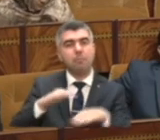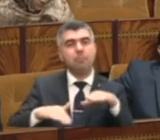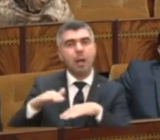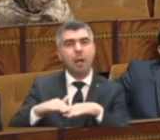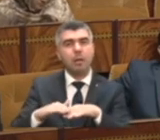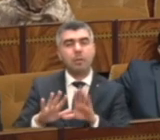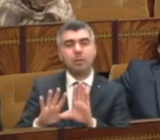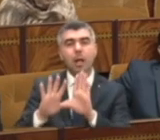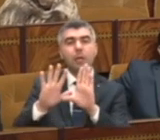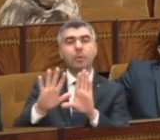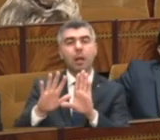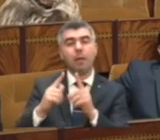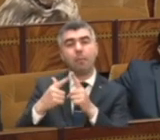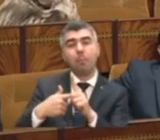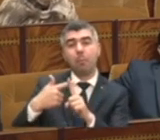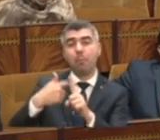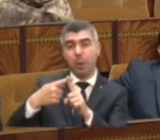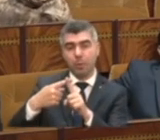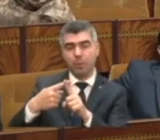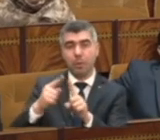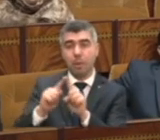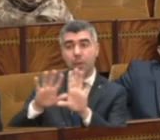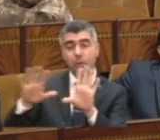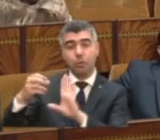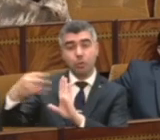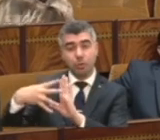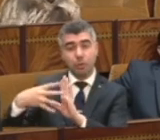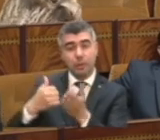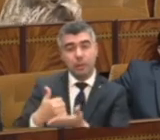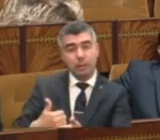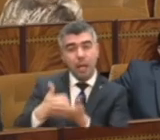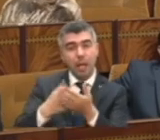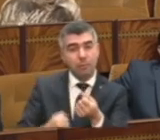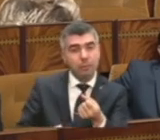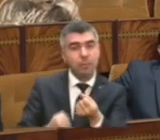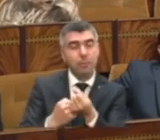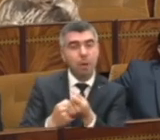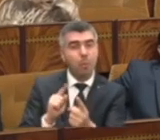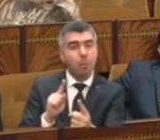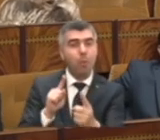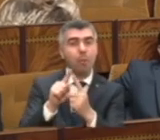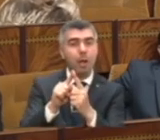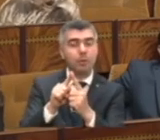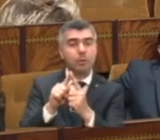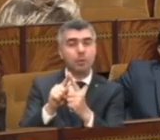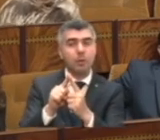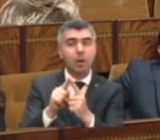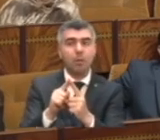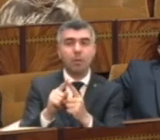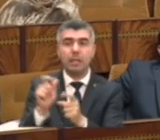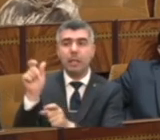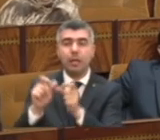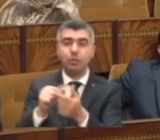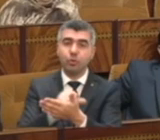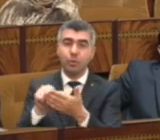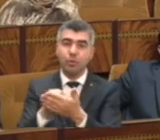المرات داكشي اللي كاين. الطاقه الشمسيه لما دعمتوهاش بالدعم المباشر للضخ وداكشي، يعني هذه هي